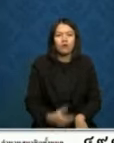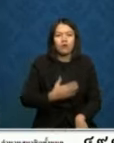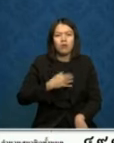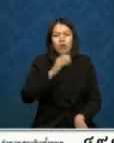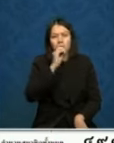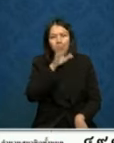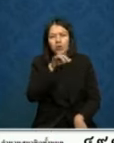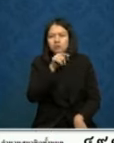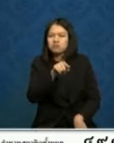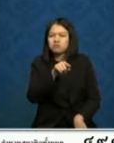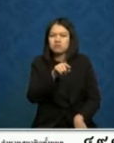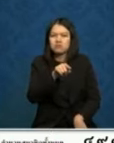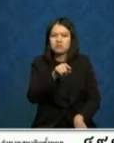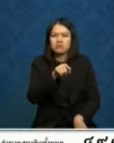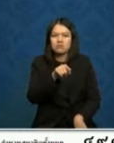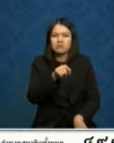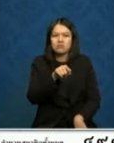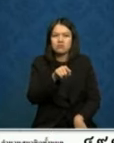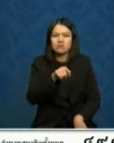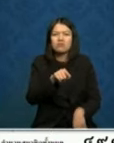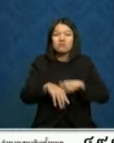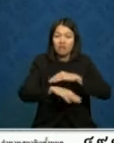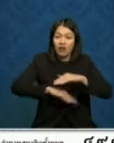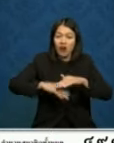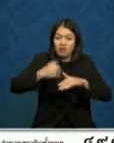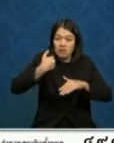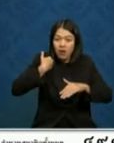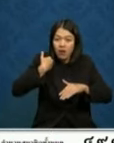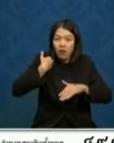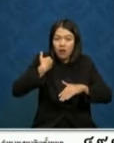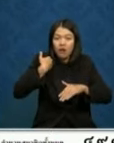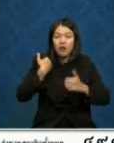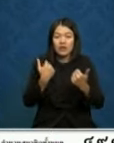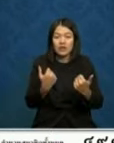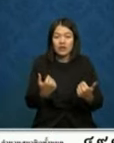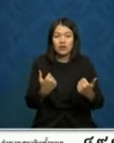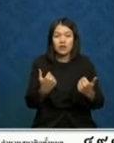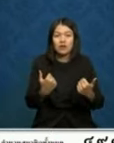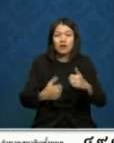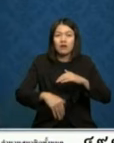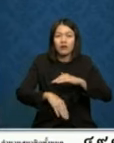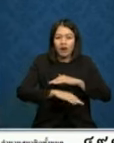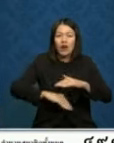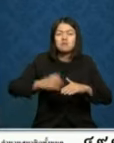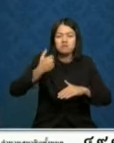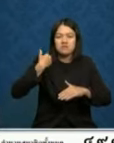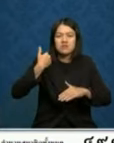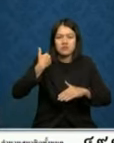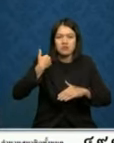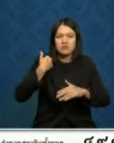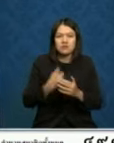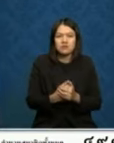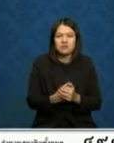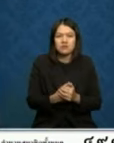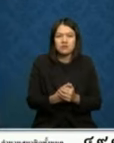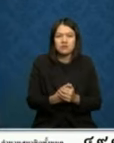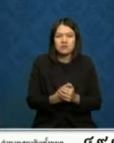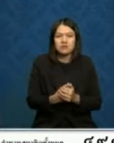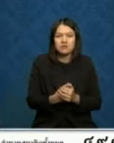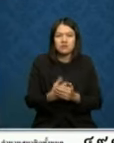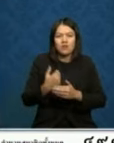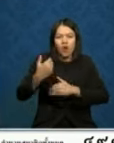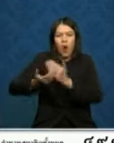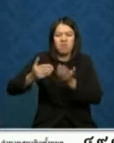พูดเรื่องนี้ปูอัดมีหลักฐานหรือเปล่าวันนี้บอกเลยหลักฐานผมมีแบบออเดอร์ของจริงเนี่ยอยู่บนห้อง